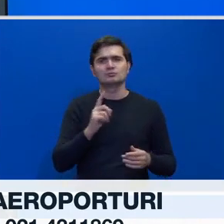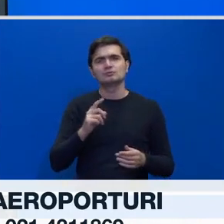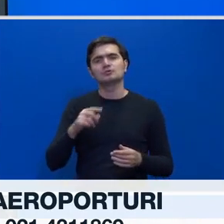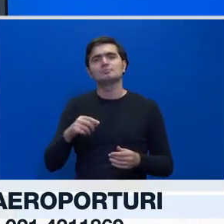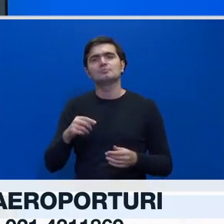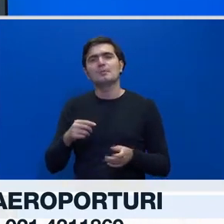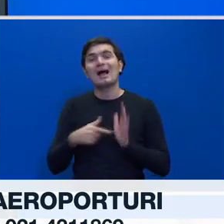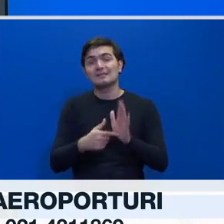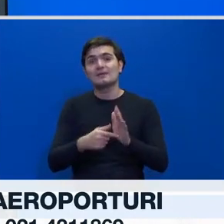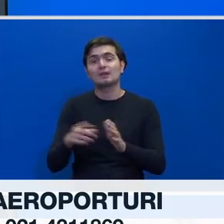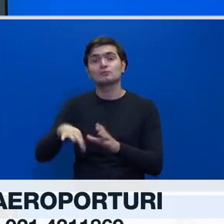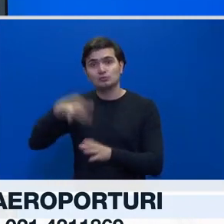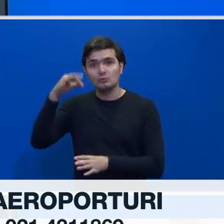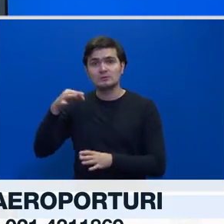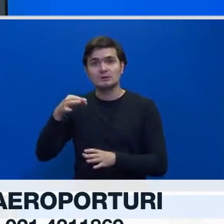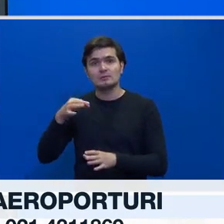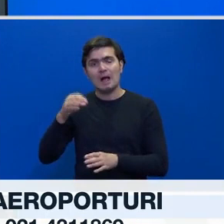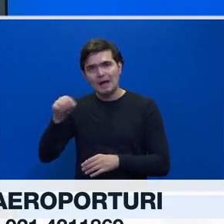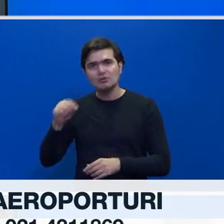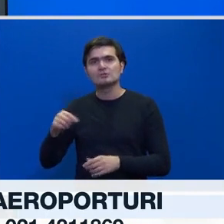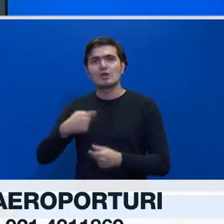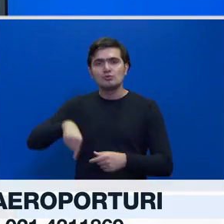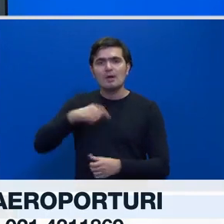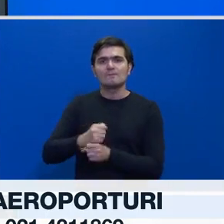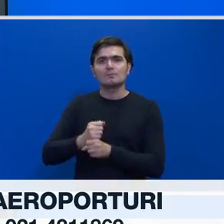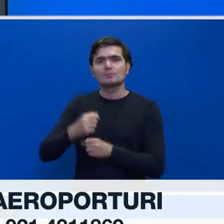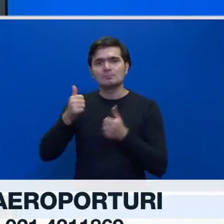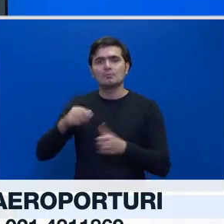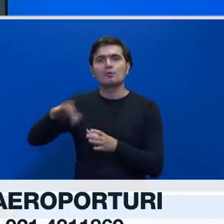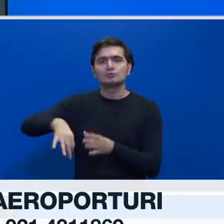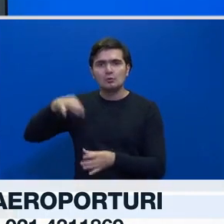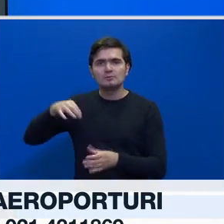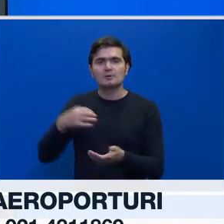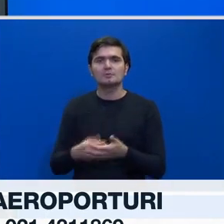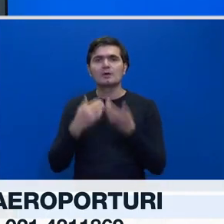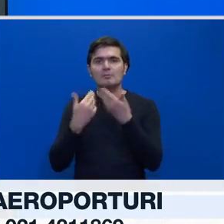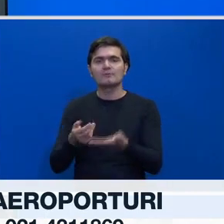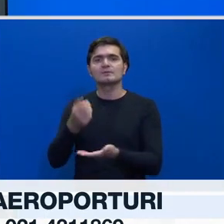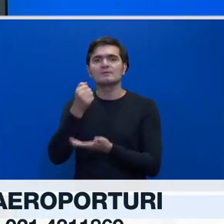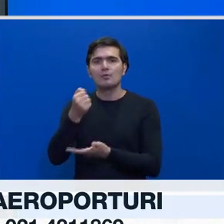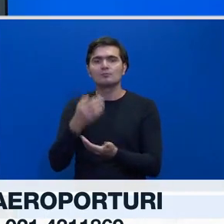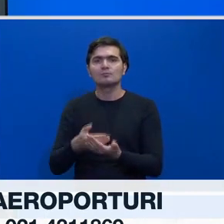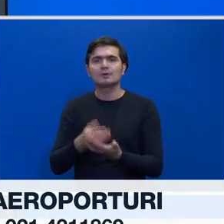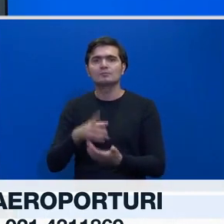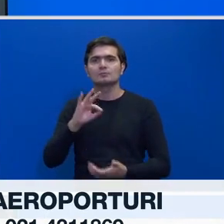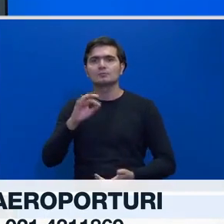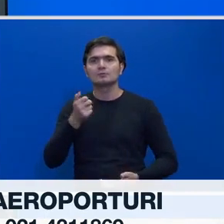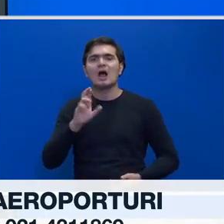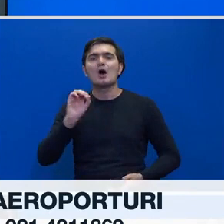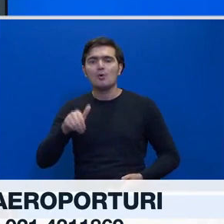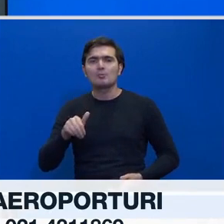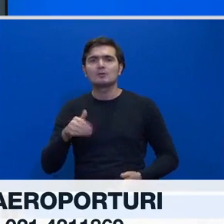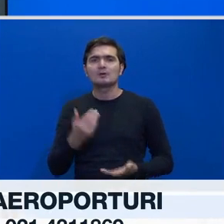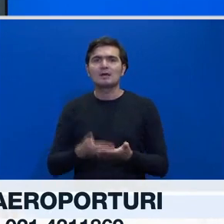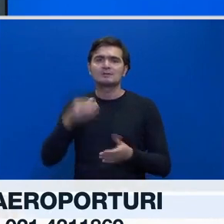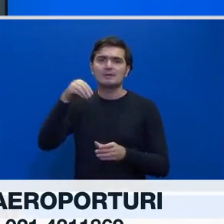premierul a găsit această soluție. Hotărârea de guvern oferă fondurile necesare Companiei Naționale de Transporturi Aeriene pentru a implementa această